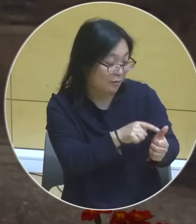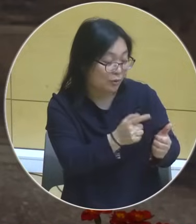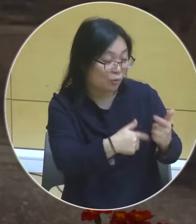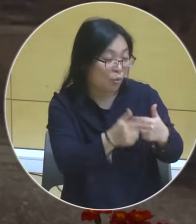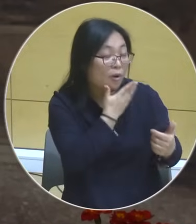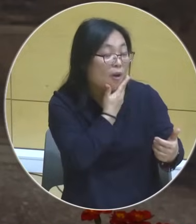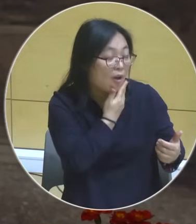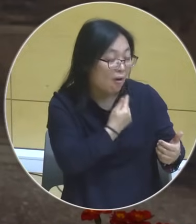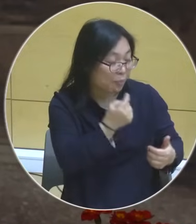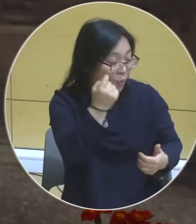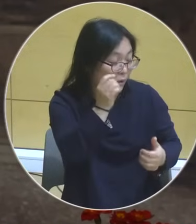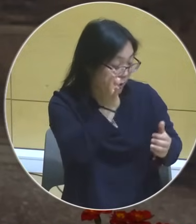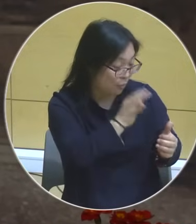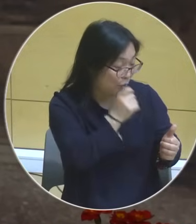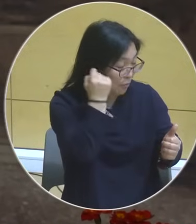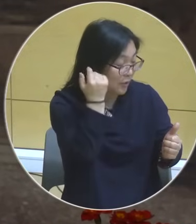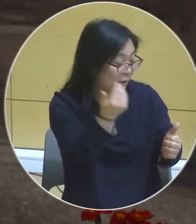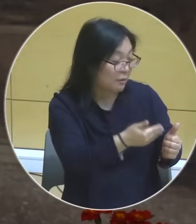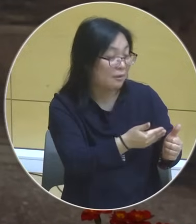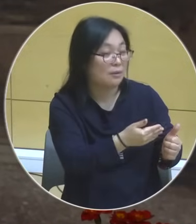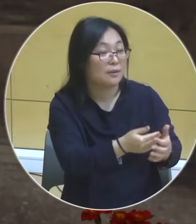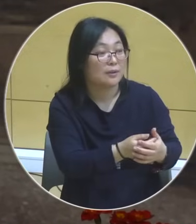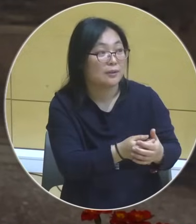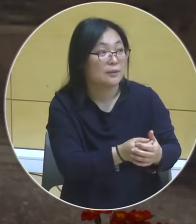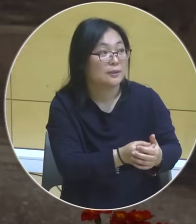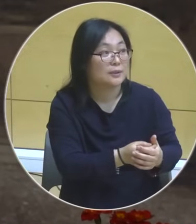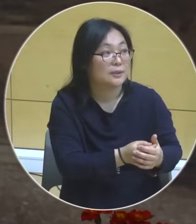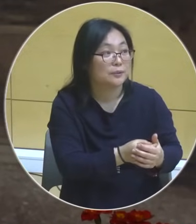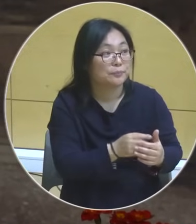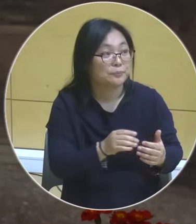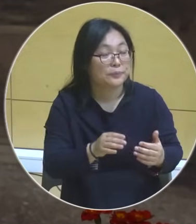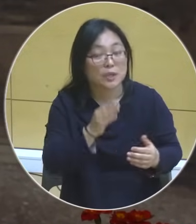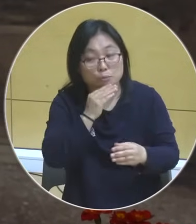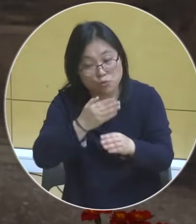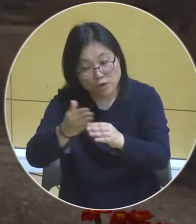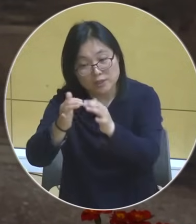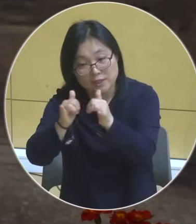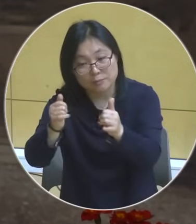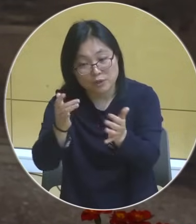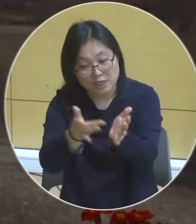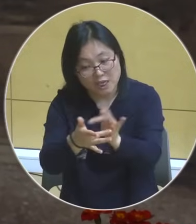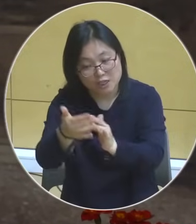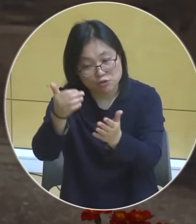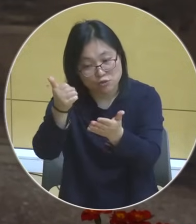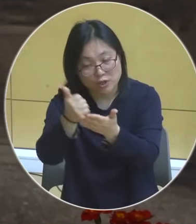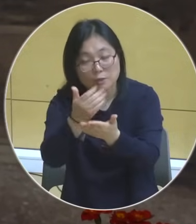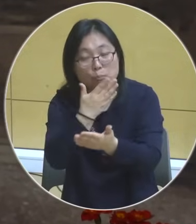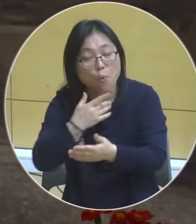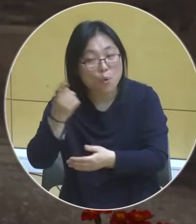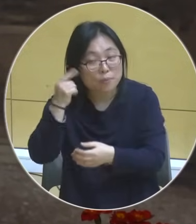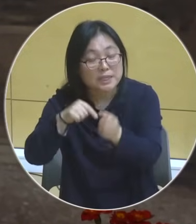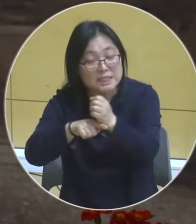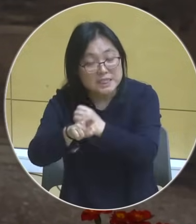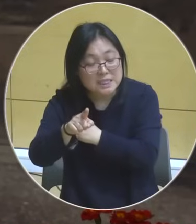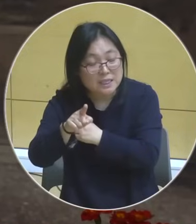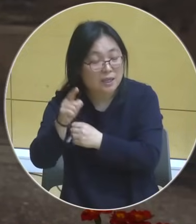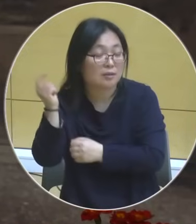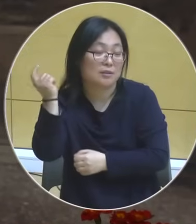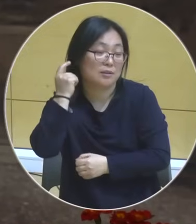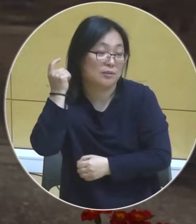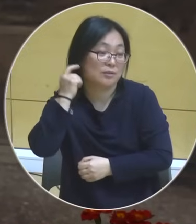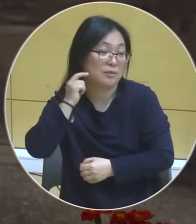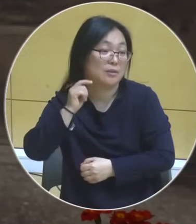거예요? 그 질문을 하는 겁니다. 그들로 하여금 예수라는 것에 복음에 질문을 던지게